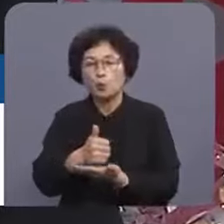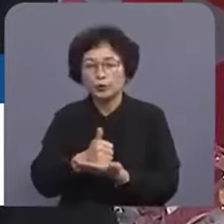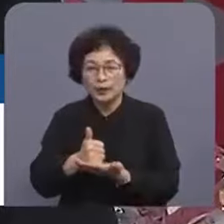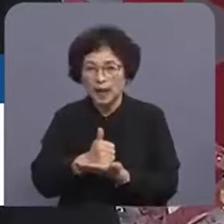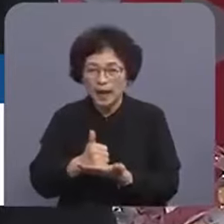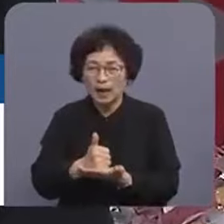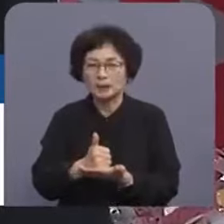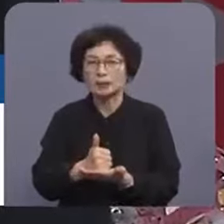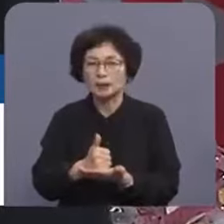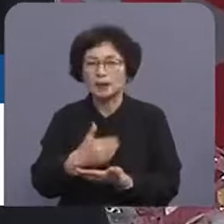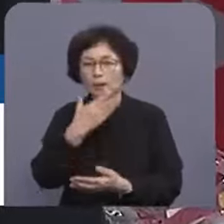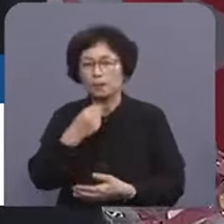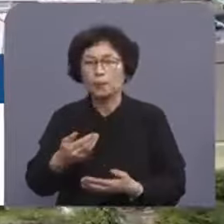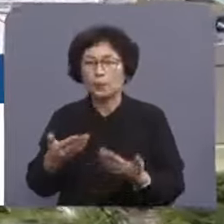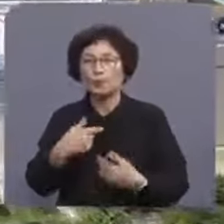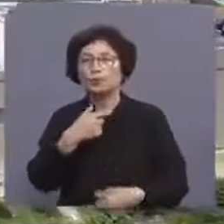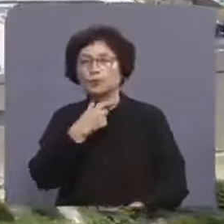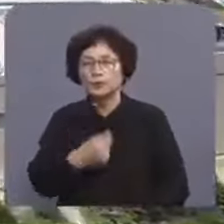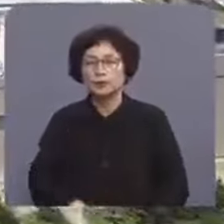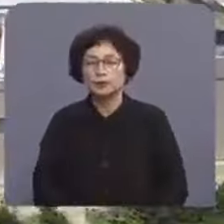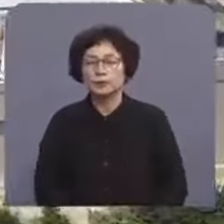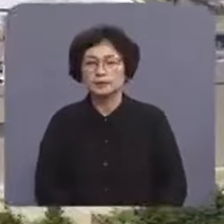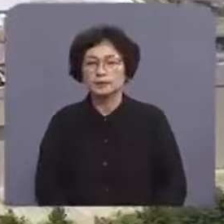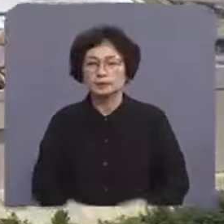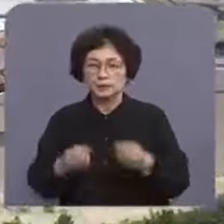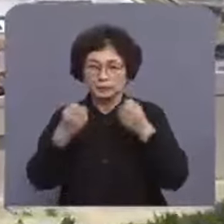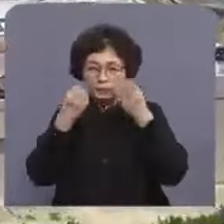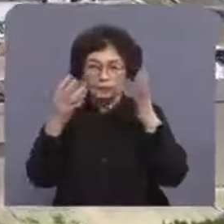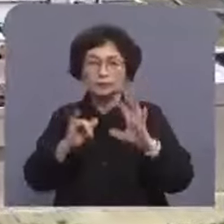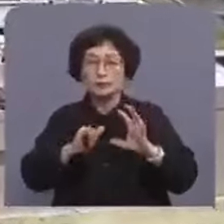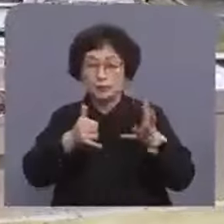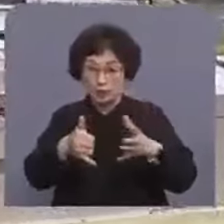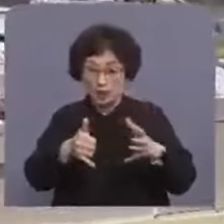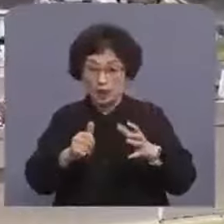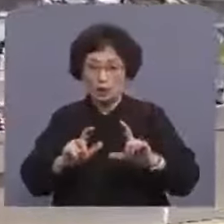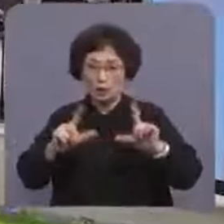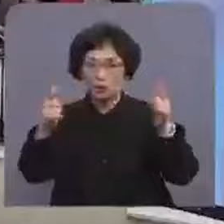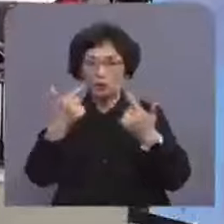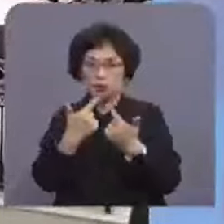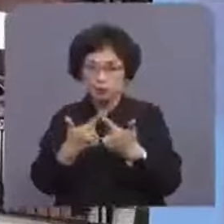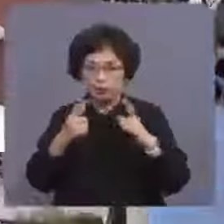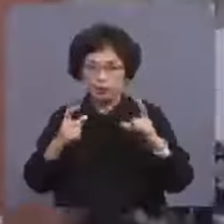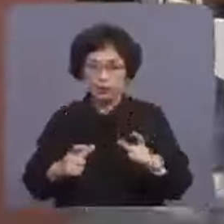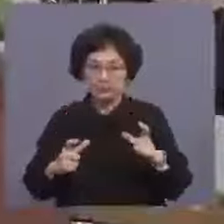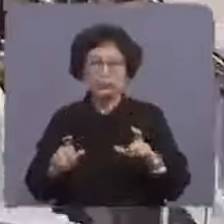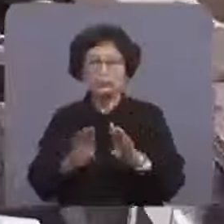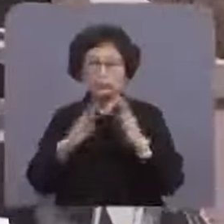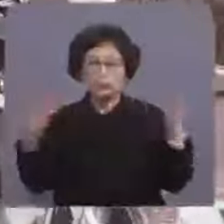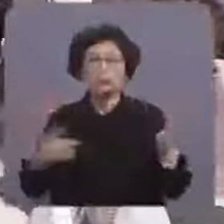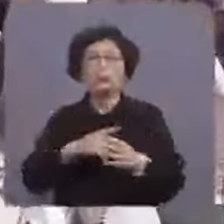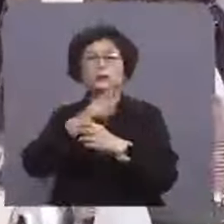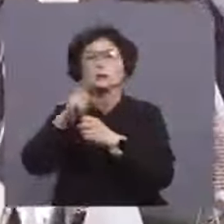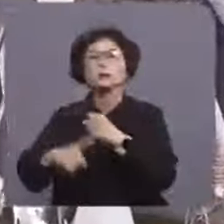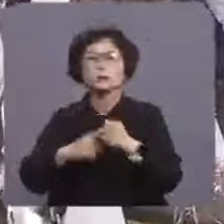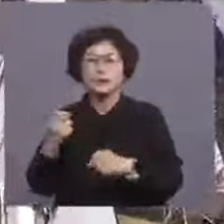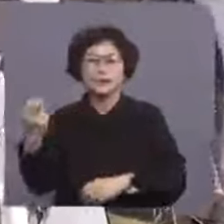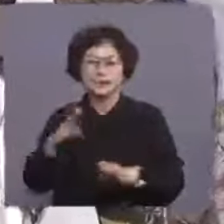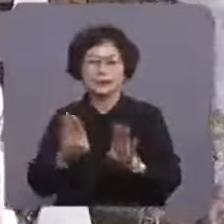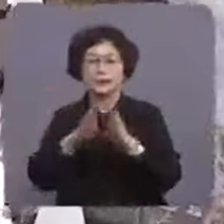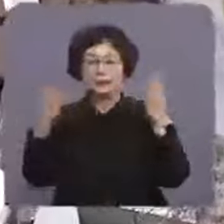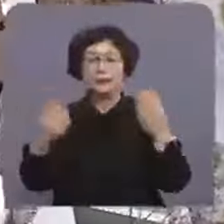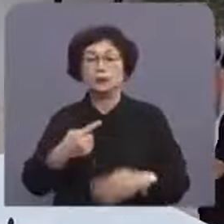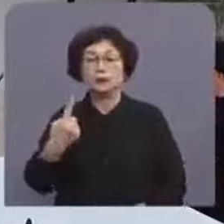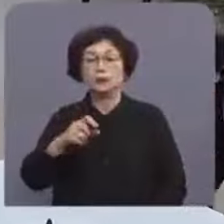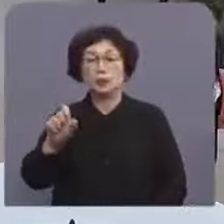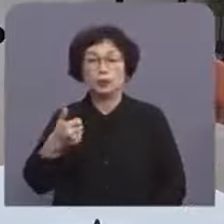복을 얻고자 이렇게 왔습니다. 신세계 사이먼 아울렛은 동부산에 문을 연 지 11년 만에 재개장했습니다.